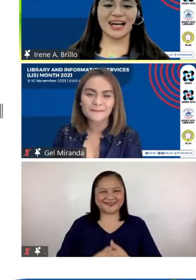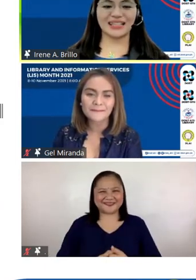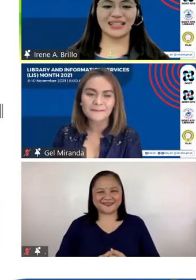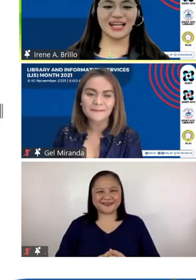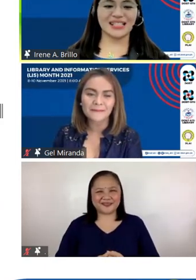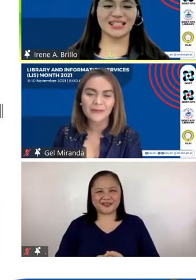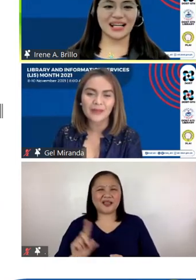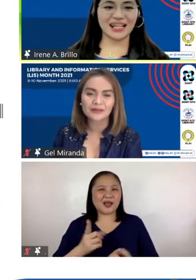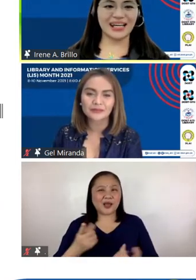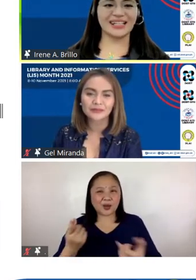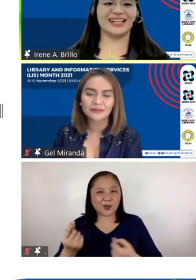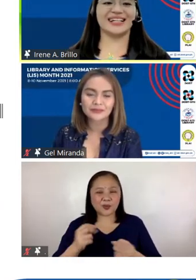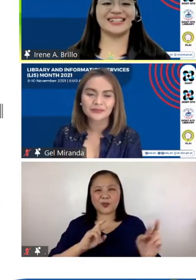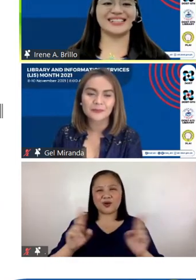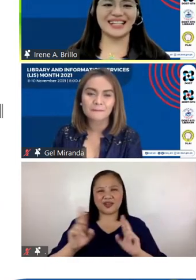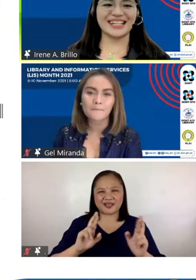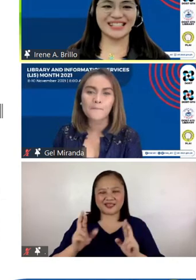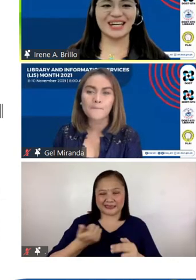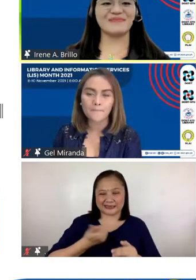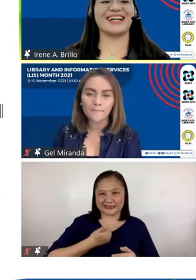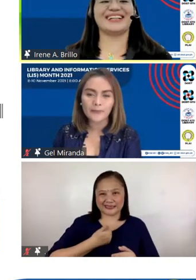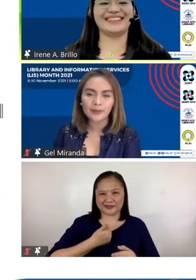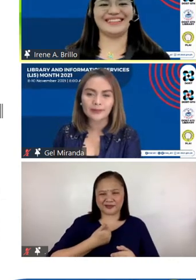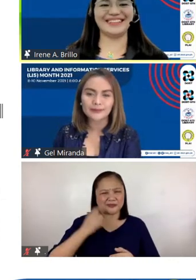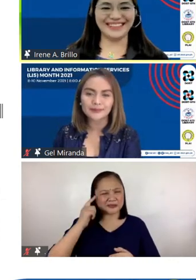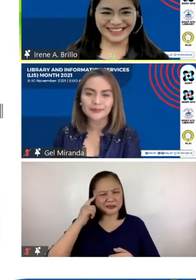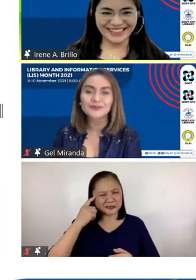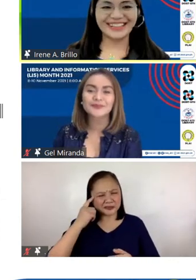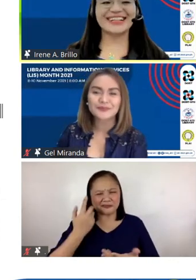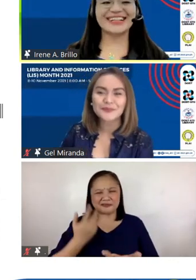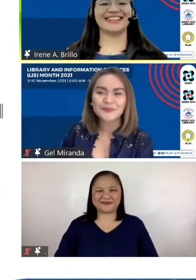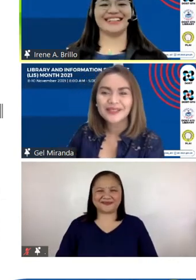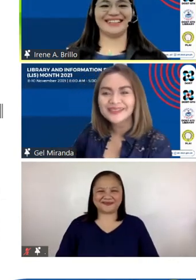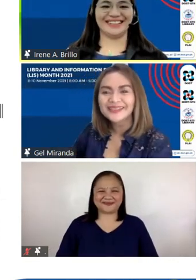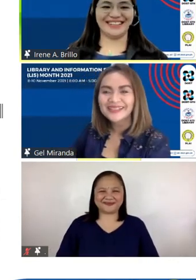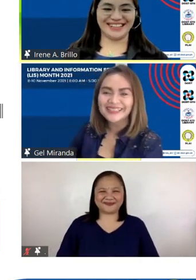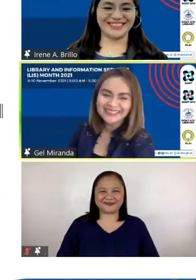kailangang ihanda sa sarili, sa isip?